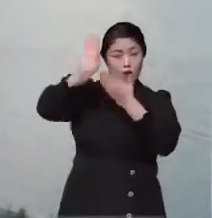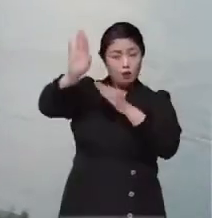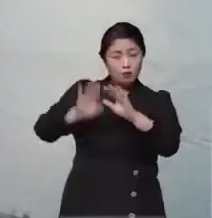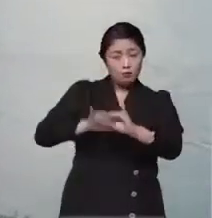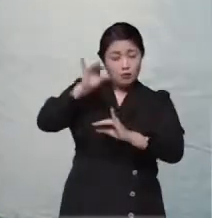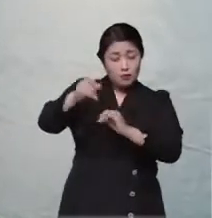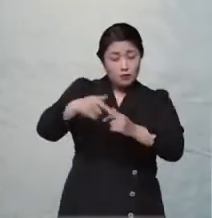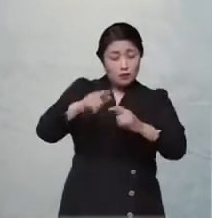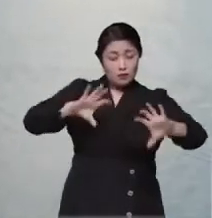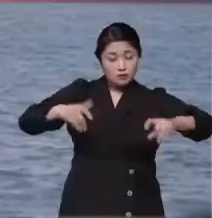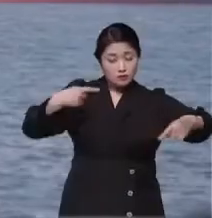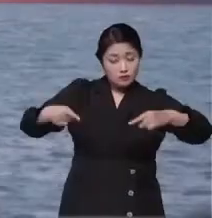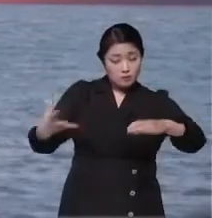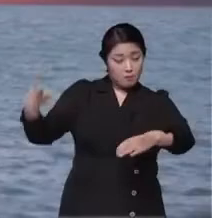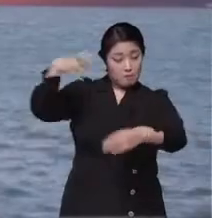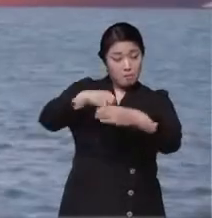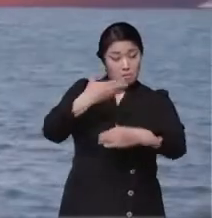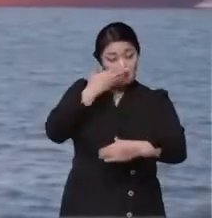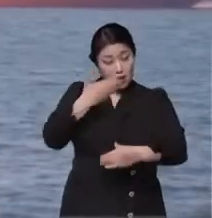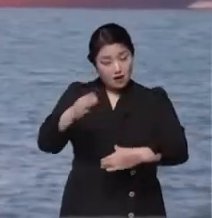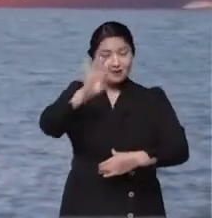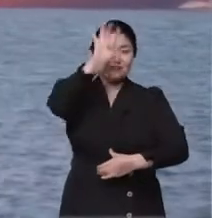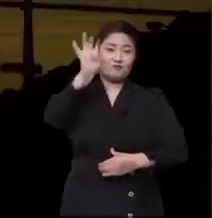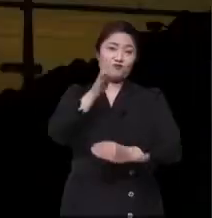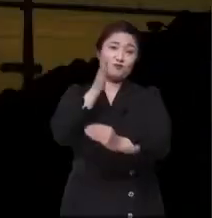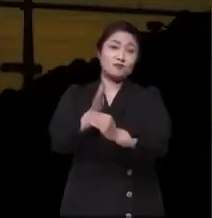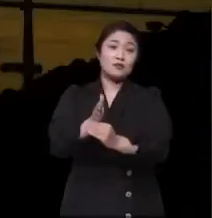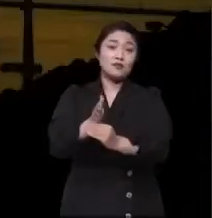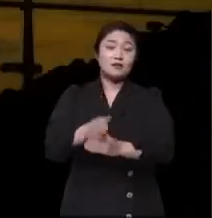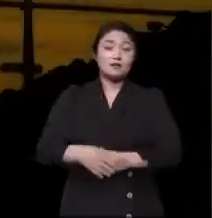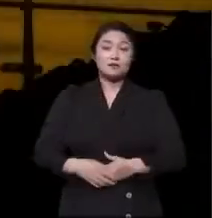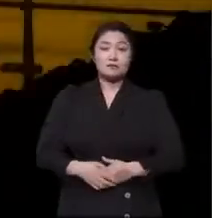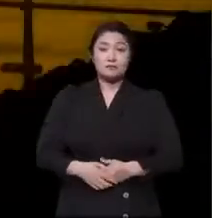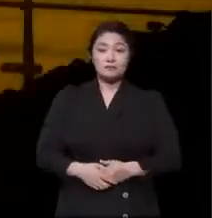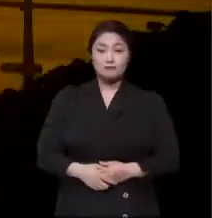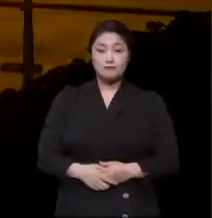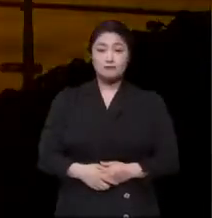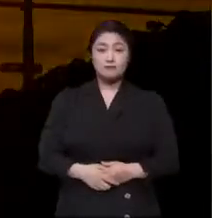정책 과제로 얼마나 담길 수 있을지 주목됩니다. KBC 정경원입니다.